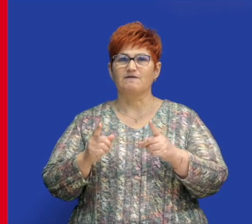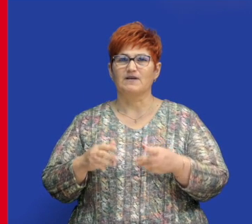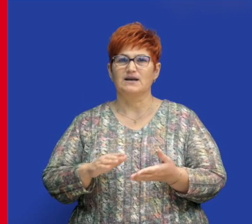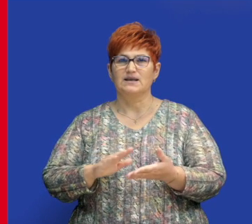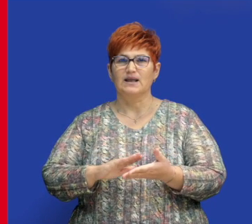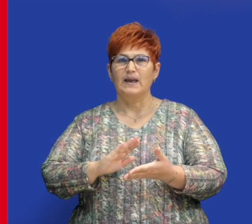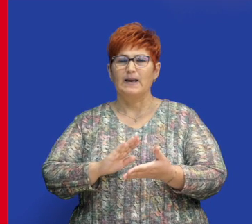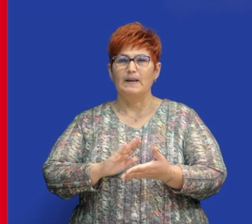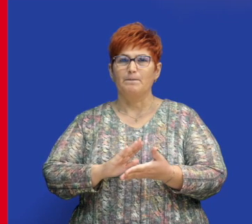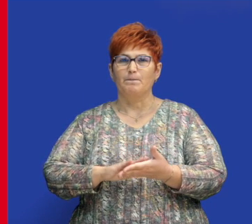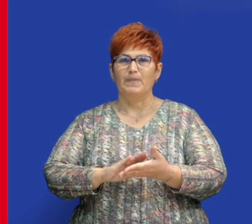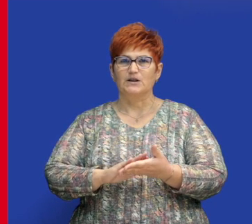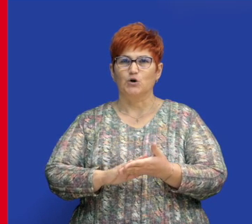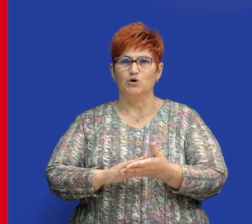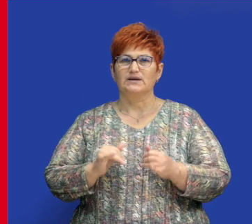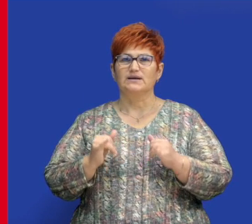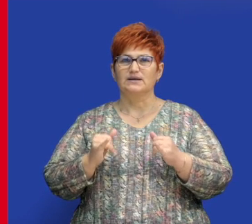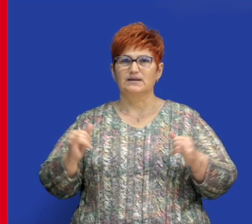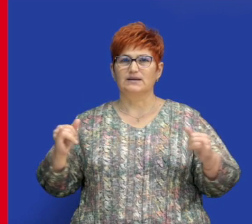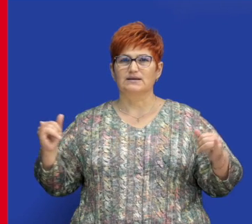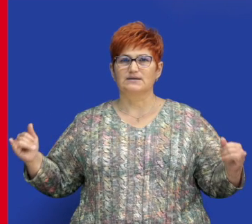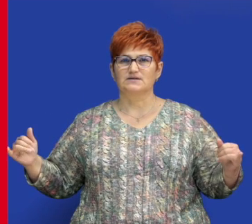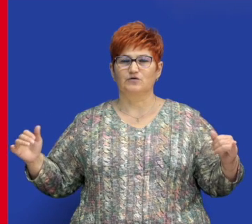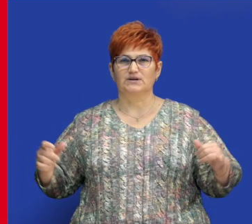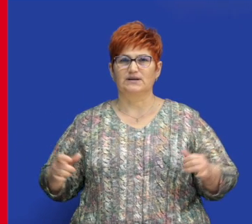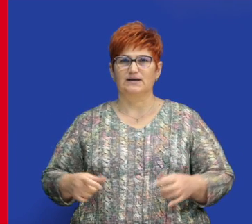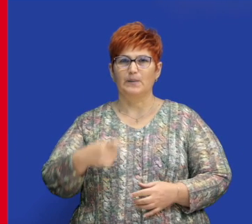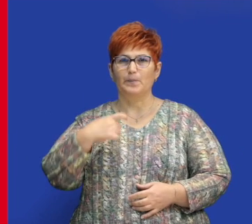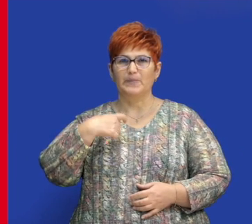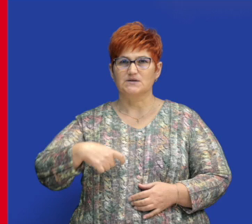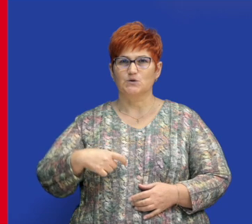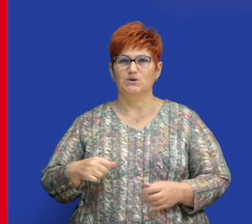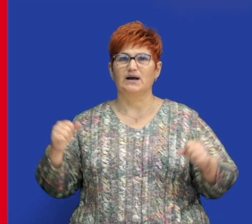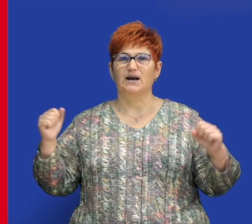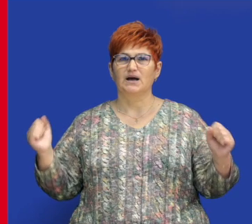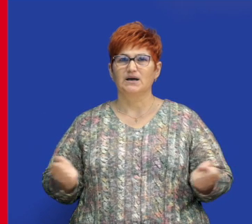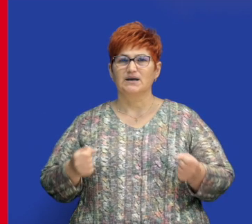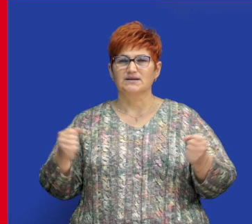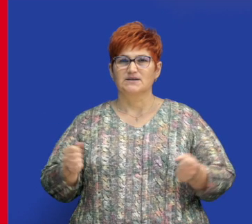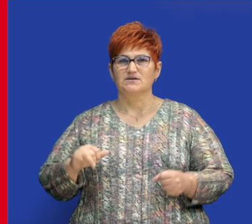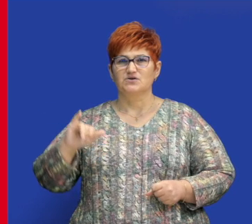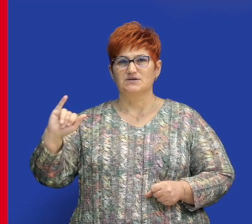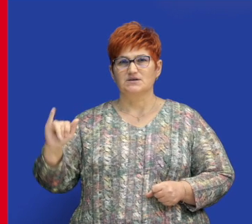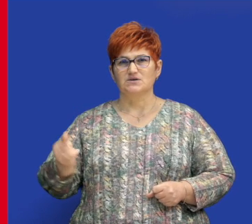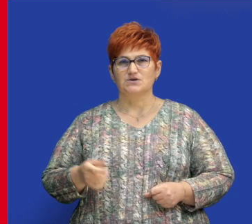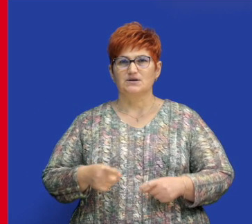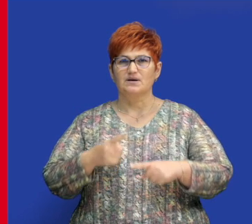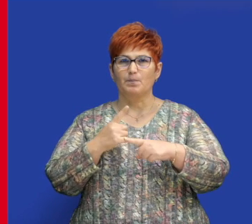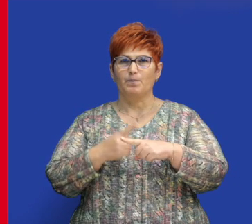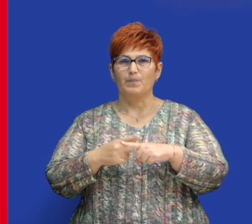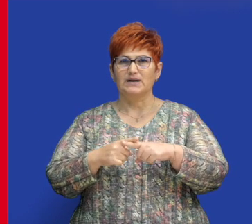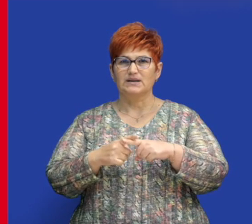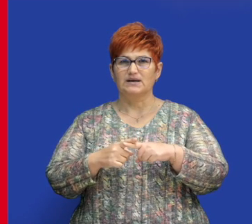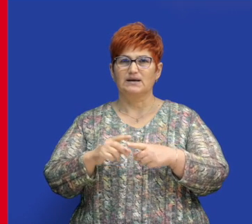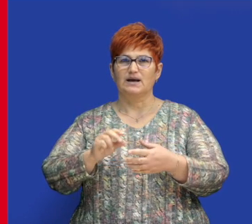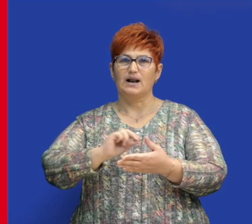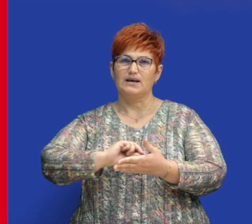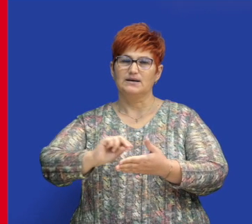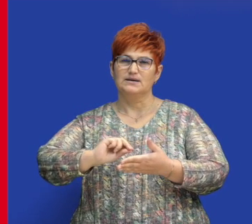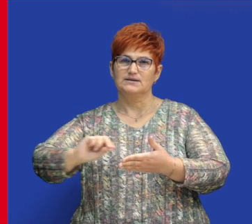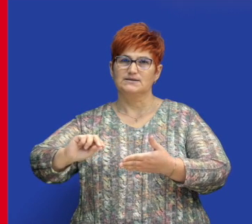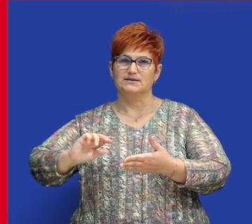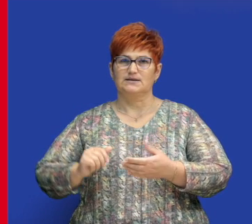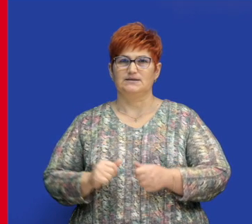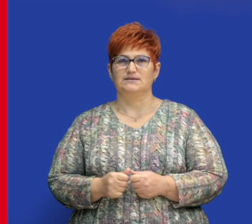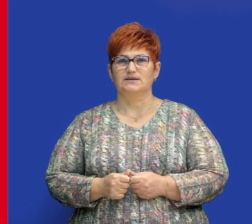kapcsolatokat a francia kultúra hatása jellemzi. A külföldiekkel szemben kissé visszafogottak, de könnyebb velük személyes